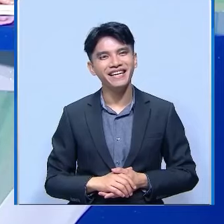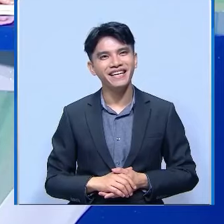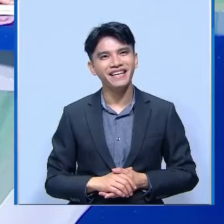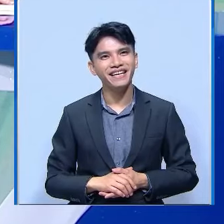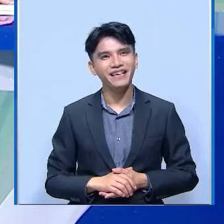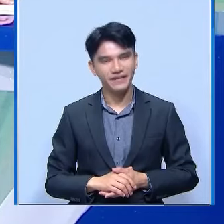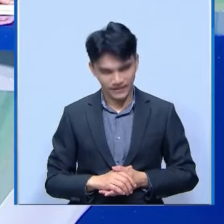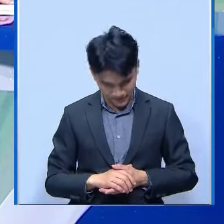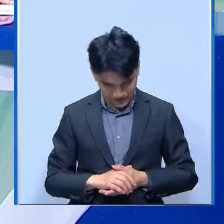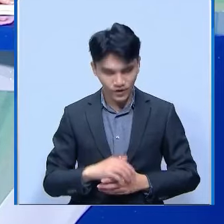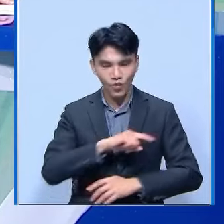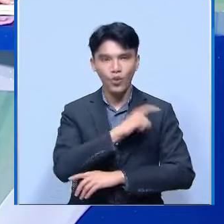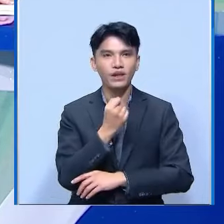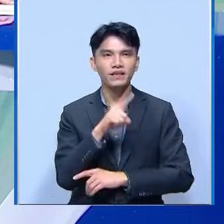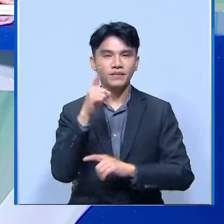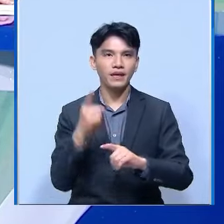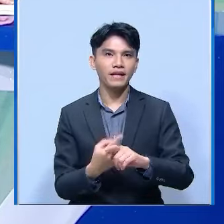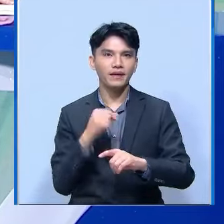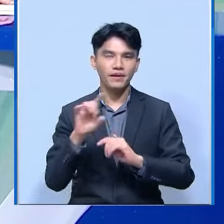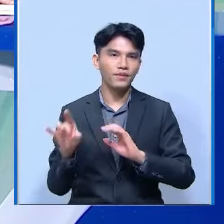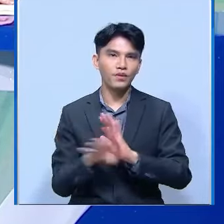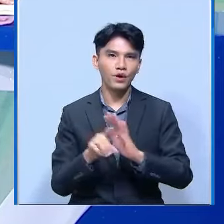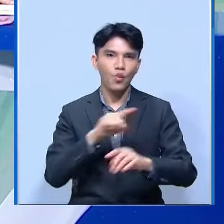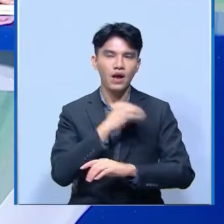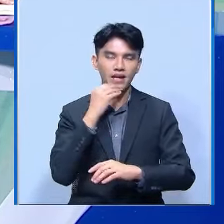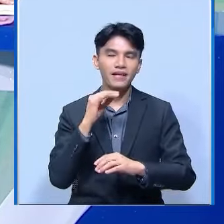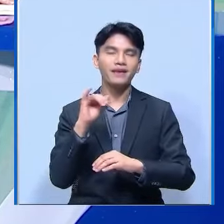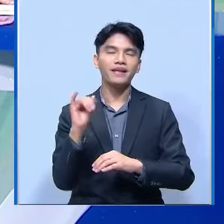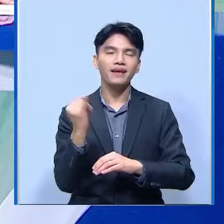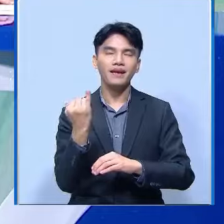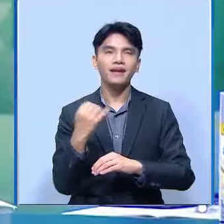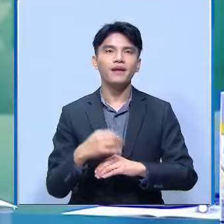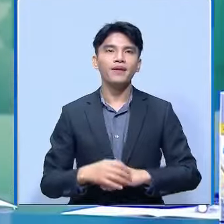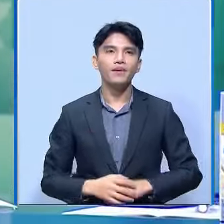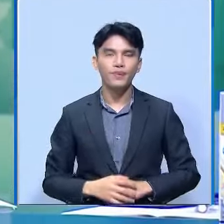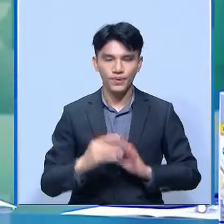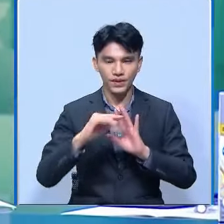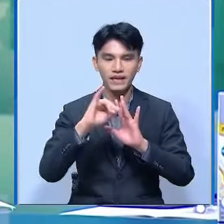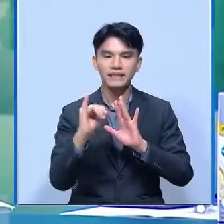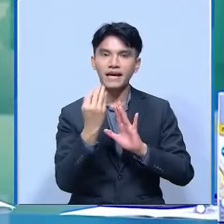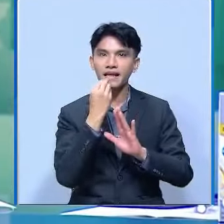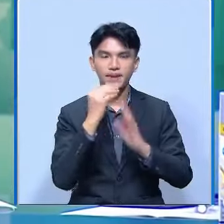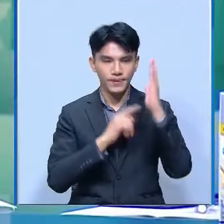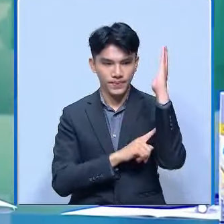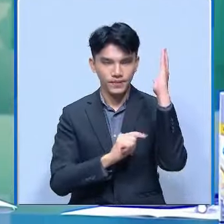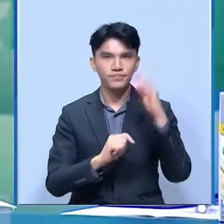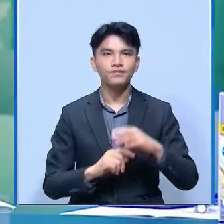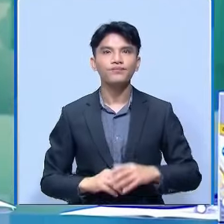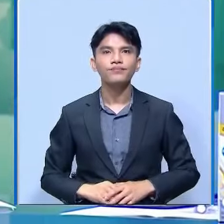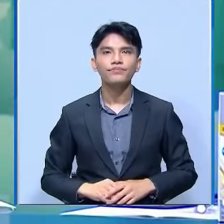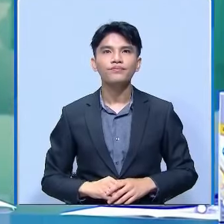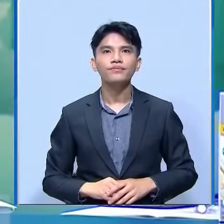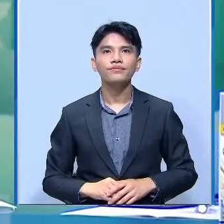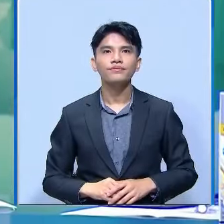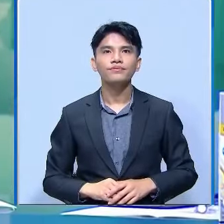ือวันนี้11ตุลาคมก็วันสุดท้ายของเทศกาลกินเจแล้วนะคะคุณผู้ชมเมื่อคืนนี้มีภาพที่จังหวัดตรังค่ะเขามี